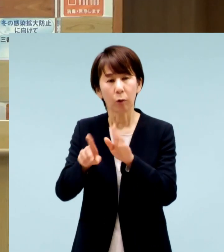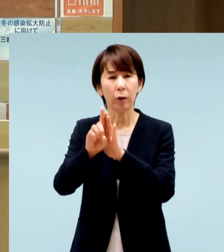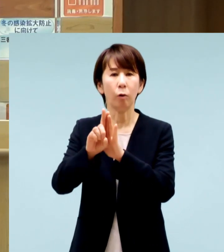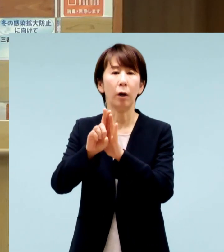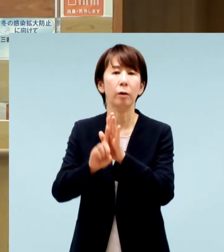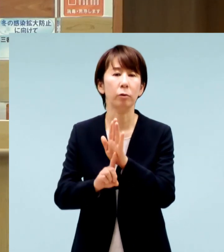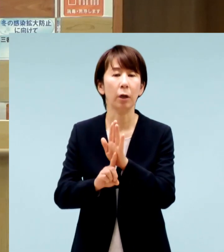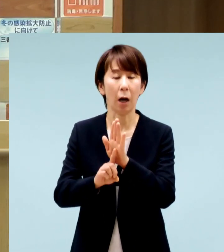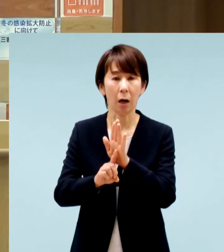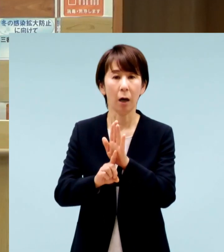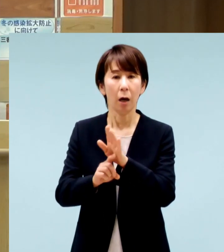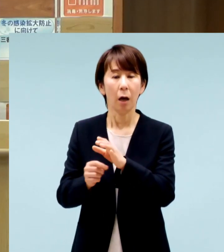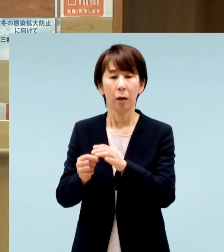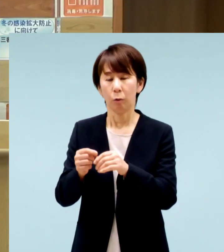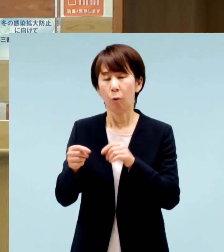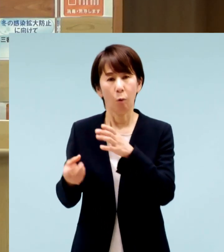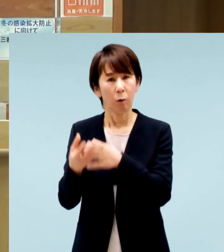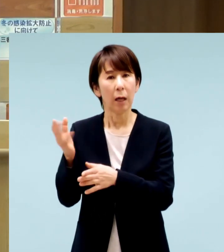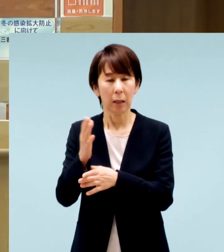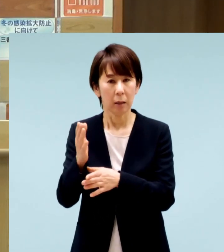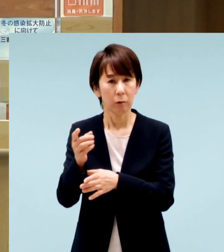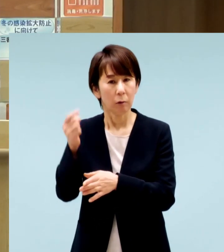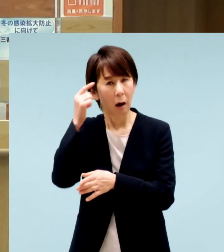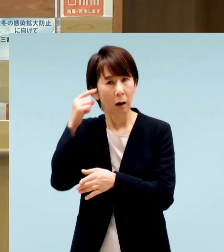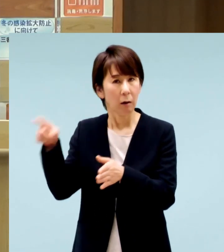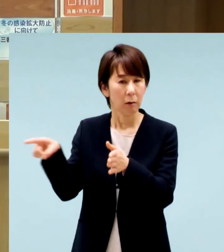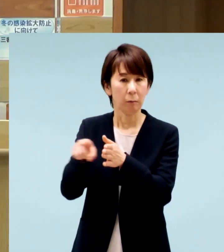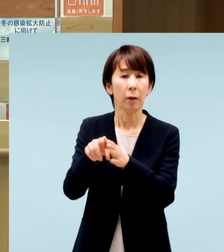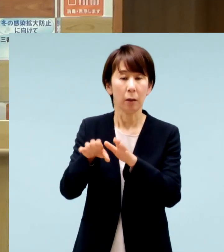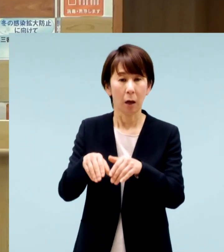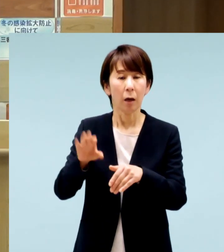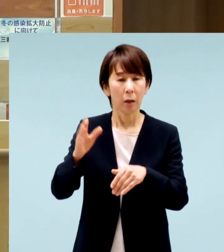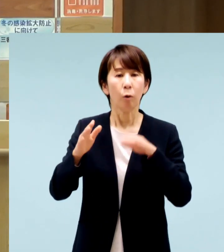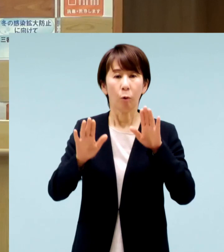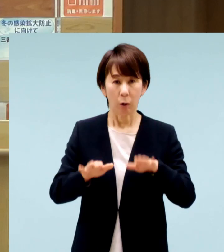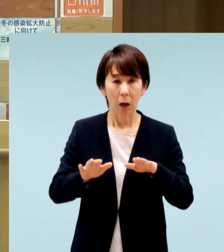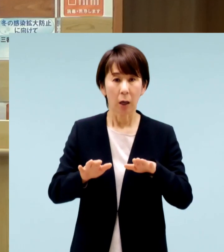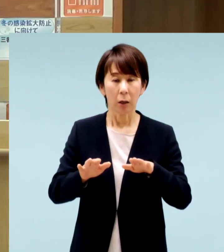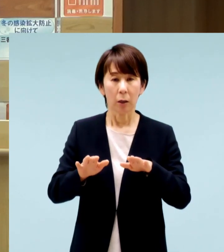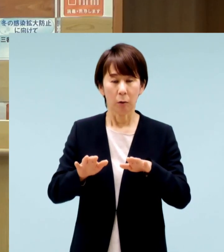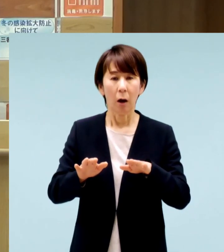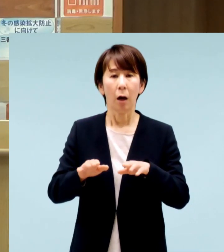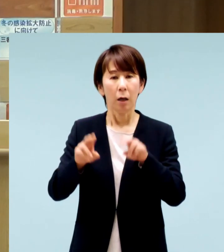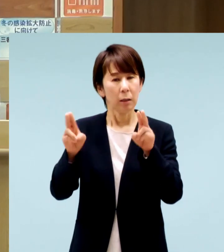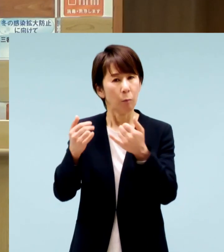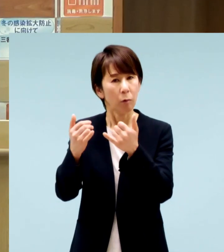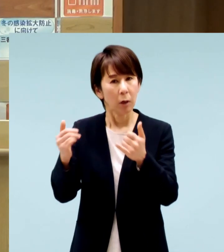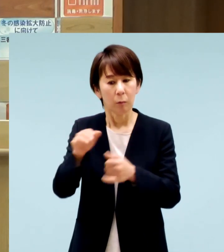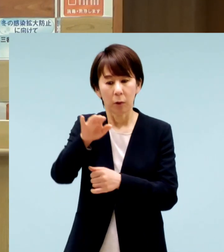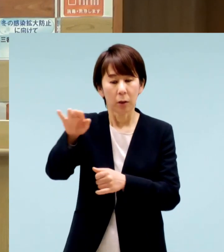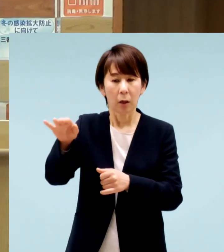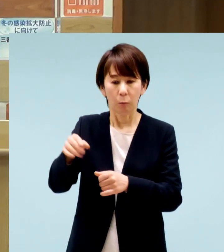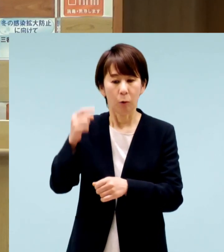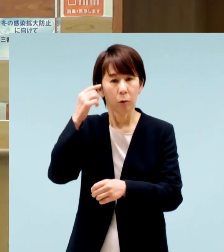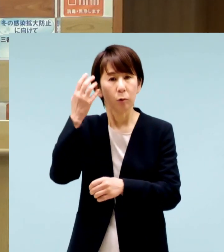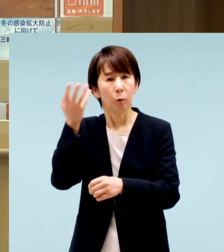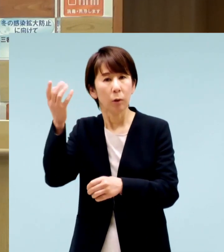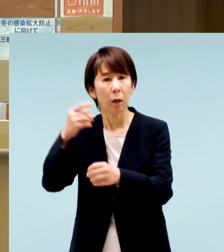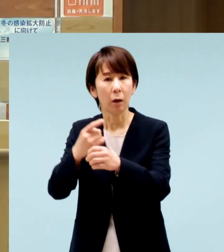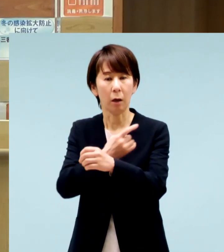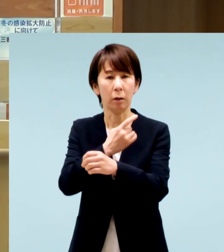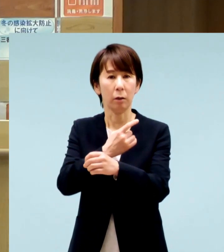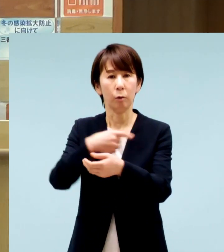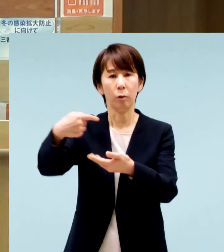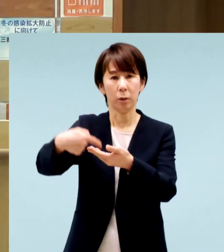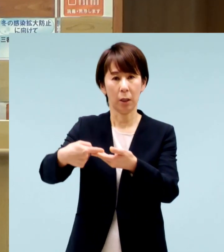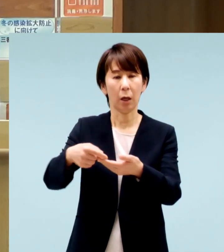ました。そこで大規模な赤潮が発生し現在も続いていることについて、想定外との声が専門家から出ておりますが、知事の受け止めを聞か